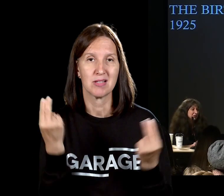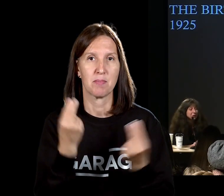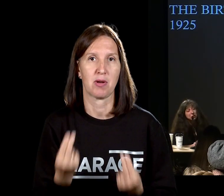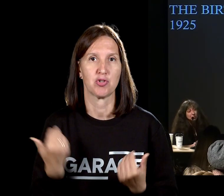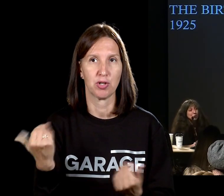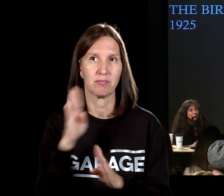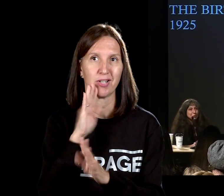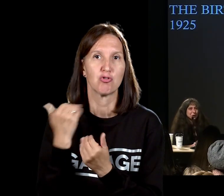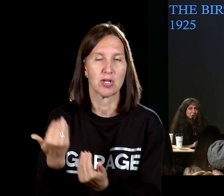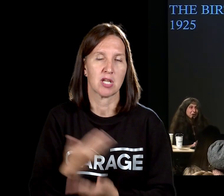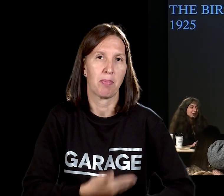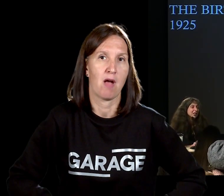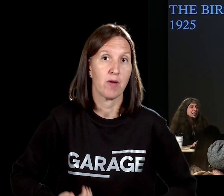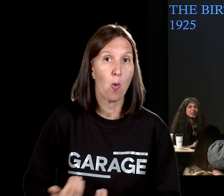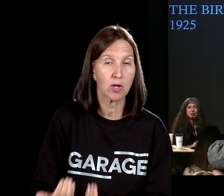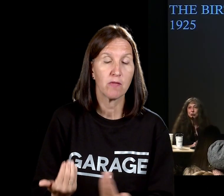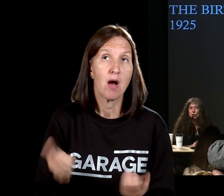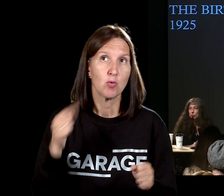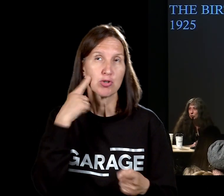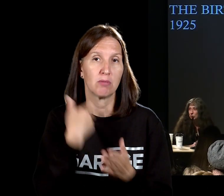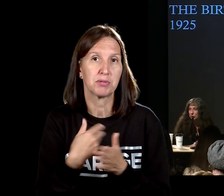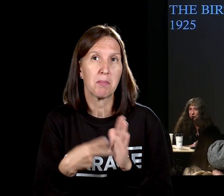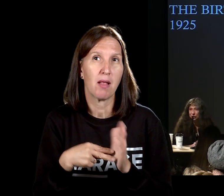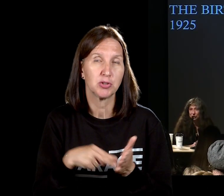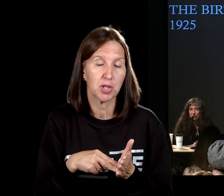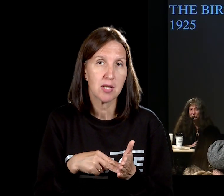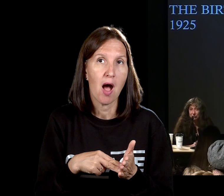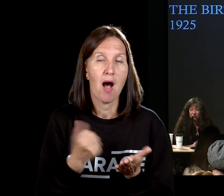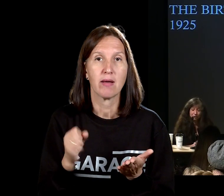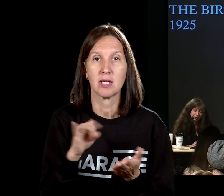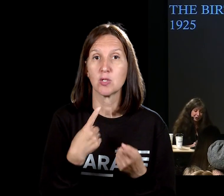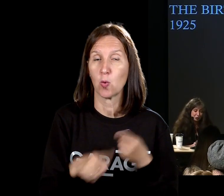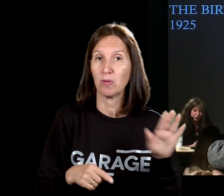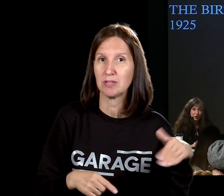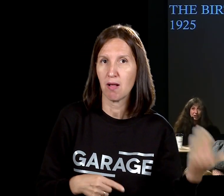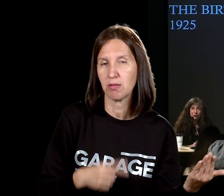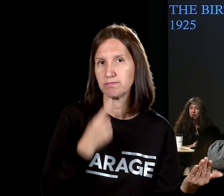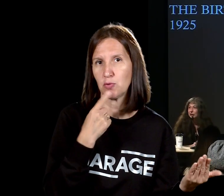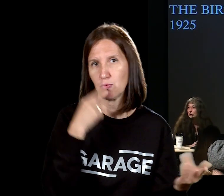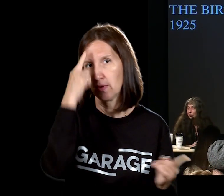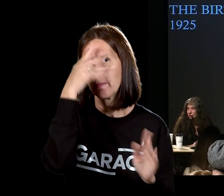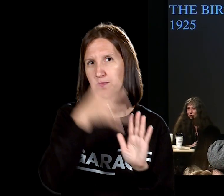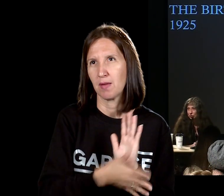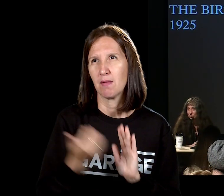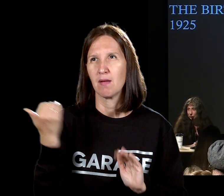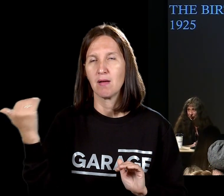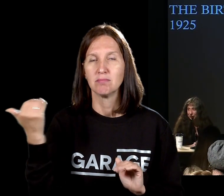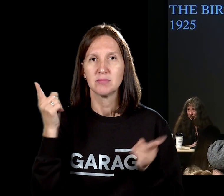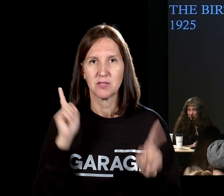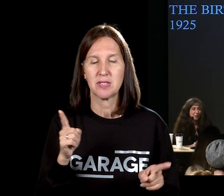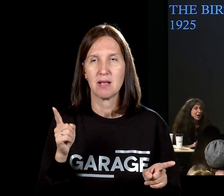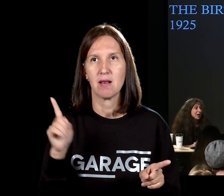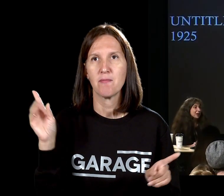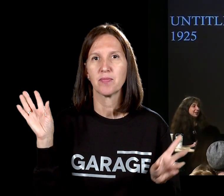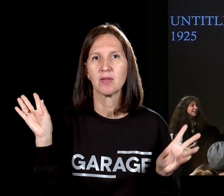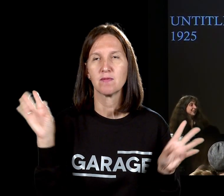органов, как можно предположить, да, и как сложно было бы не предположить, говоря о фрейдистском насквозь